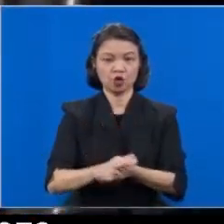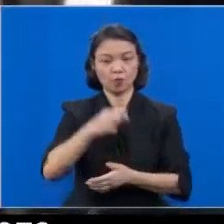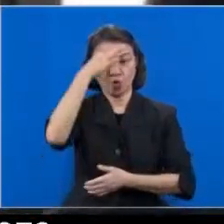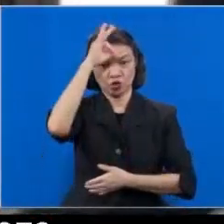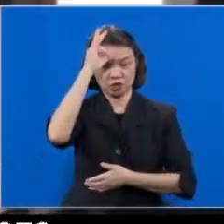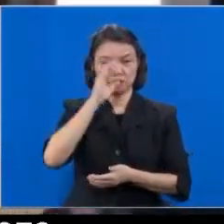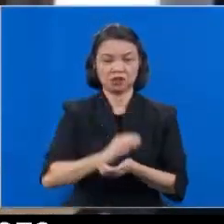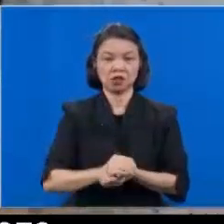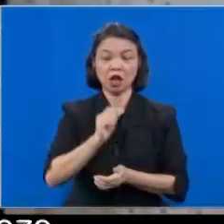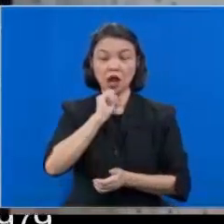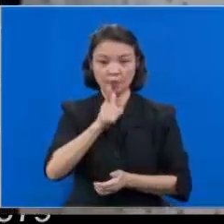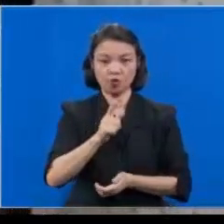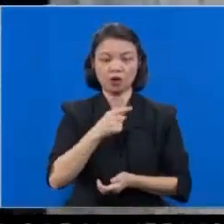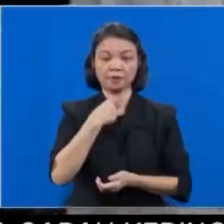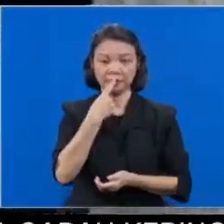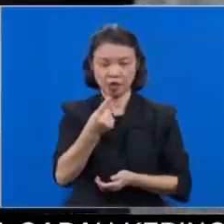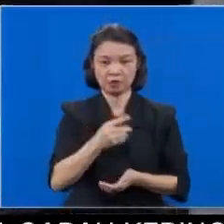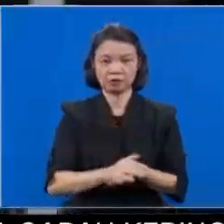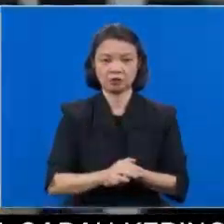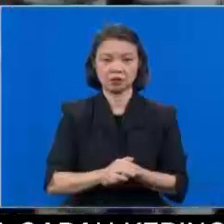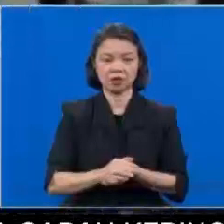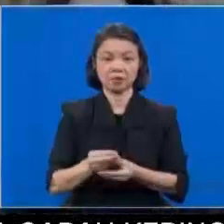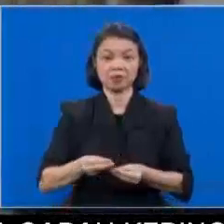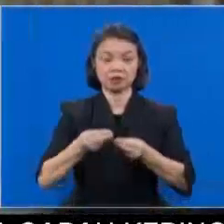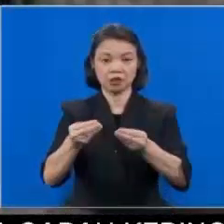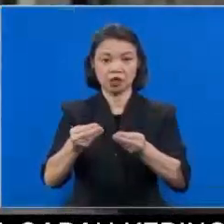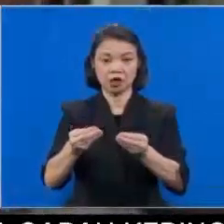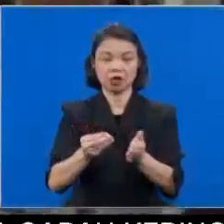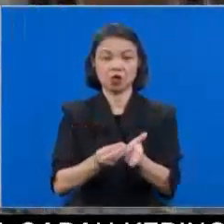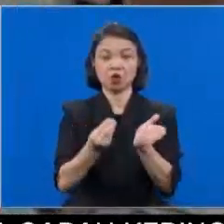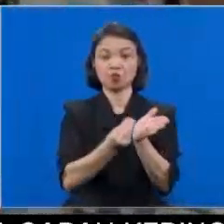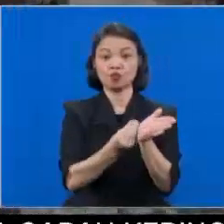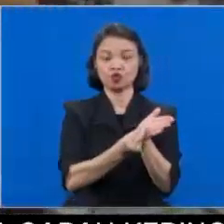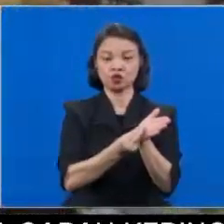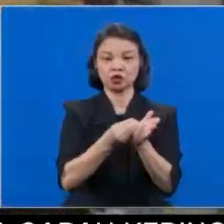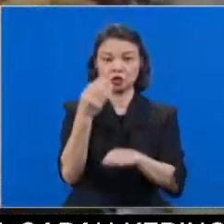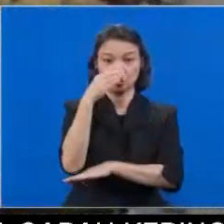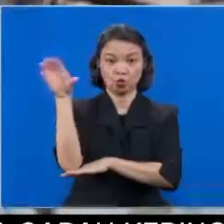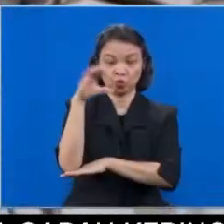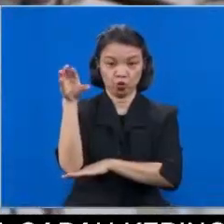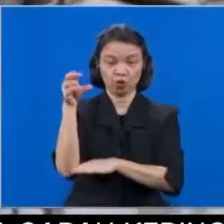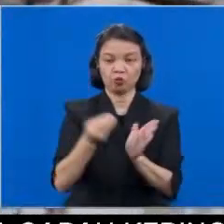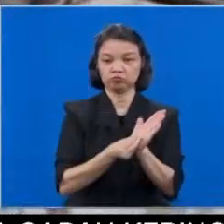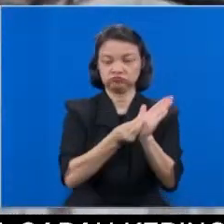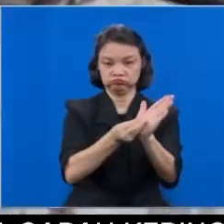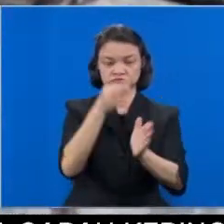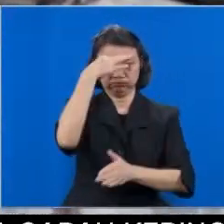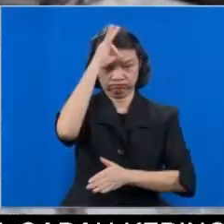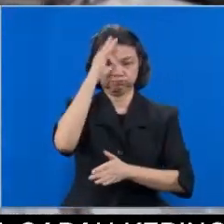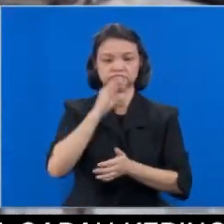Dalam laporannya, pemilik gerai juga menyertakan rekaman kamera pengawas sebagai barang bukti. Tim Liputan, CNN Indonesia.